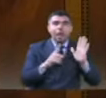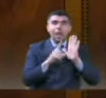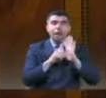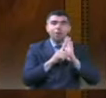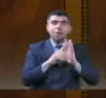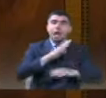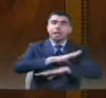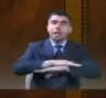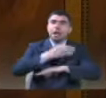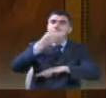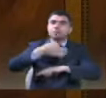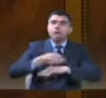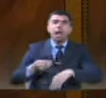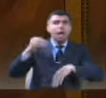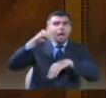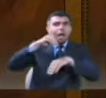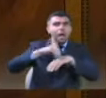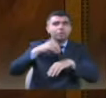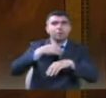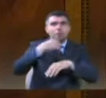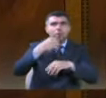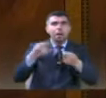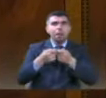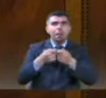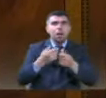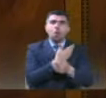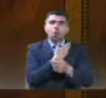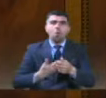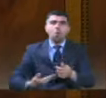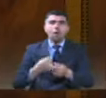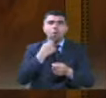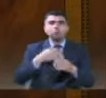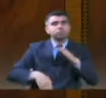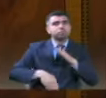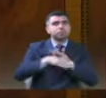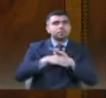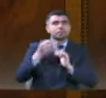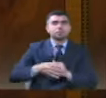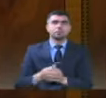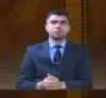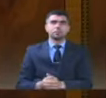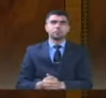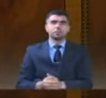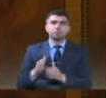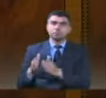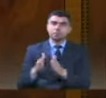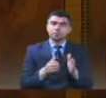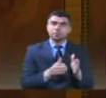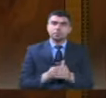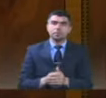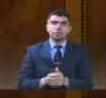ما محترمش القانون مره اخرى نعاود نصيفطوا هذه الحكومه في حالتها، حنا ما لناش قصر. هذا غير